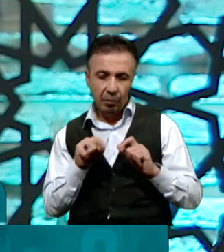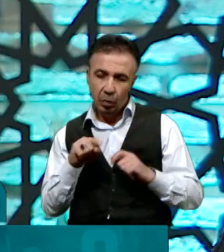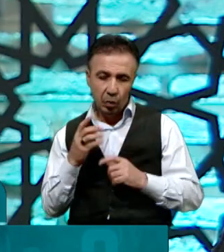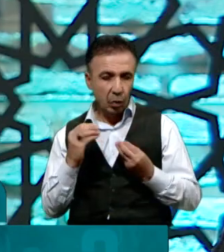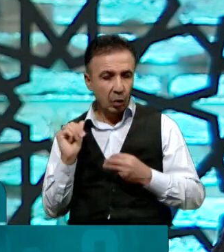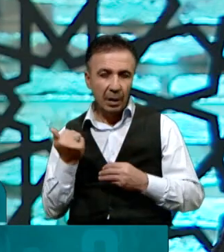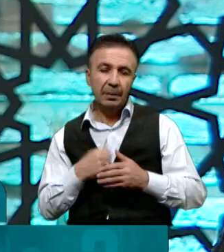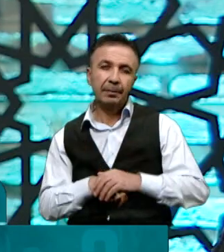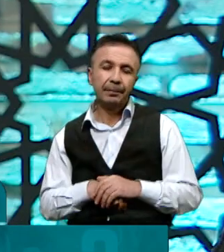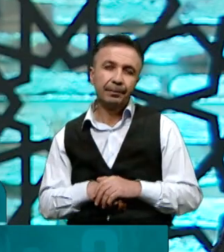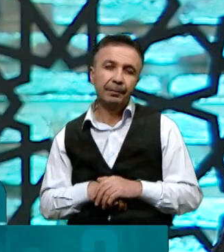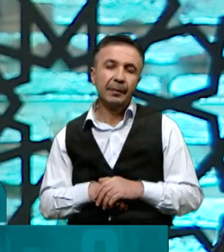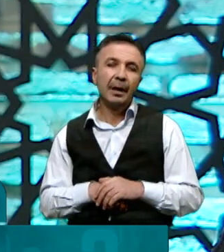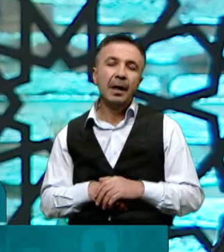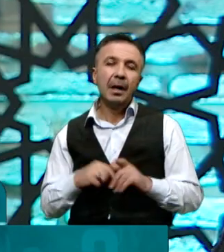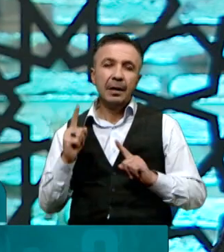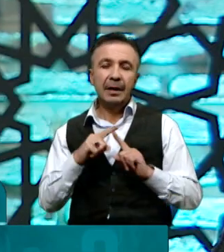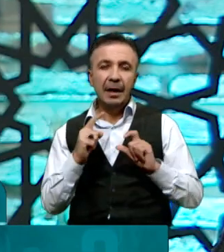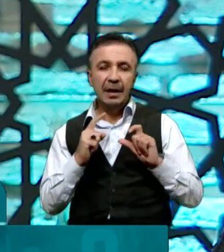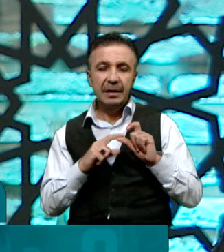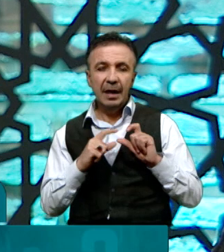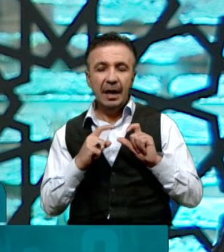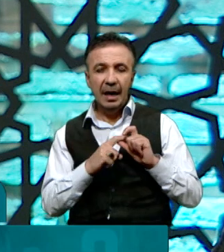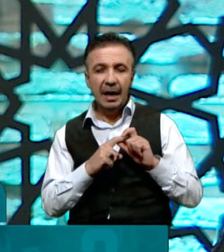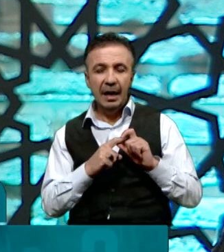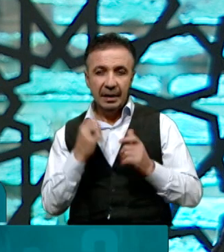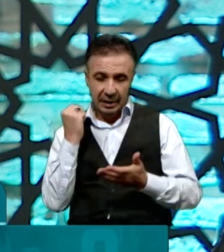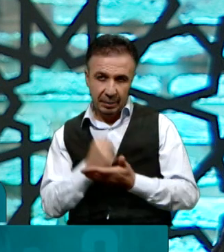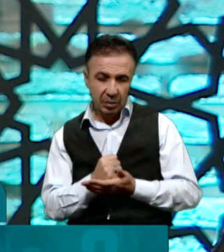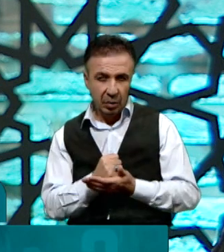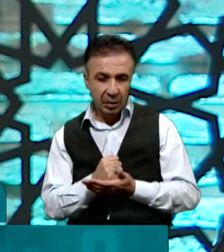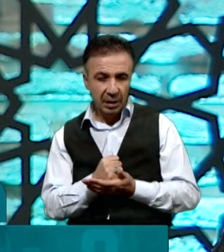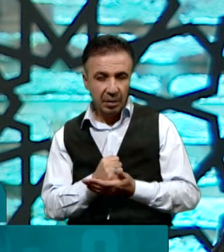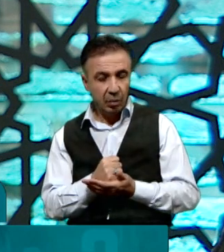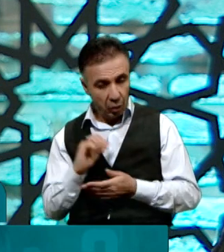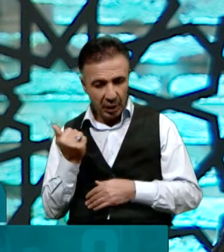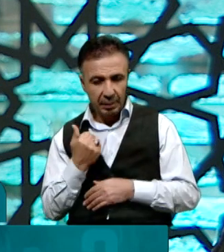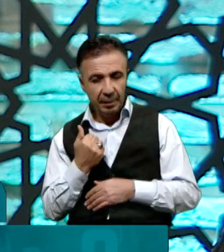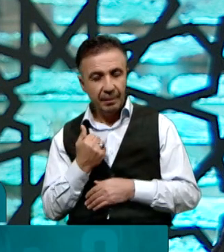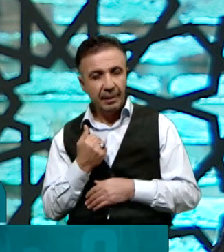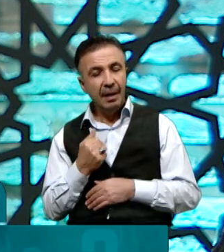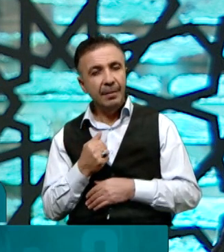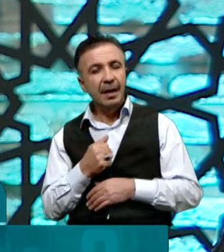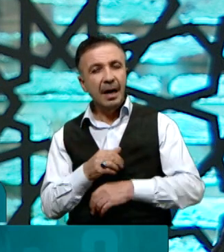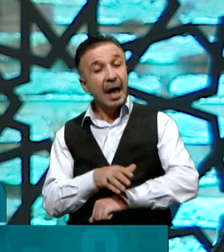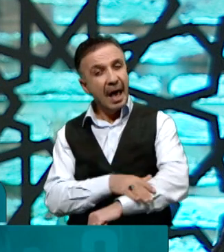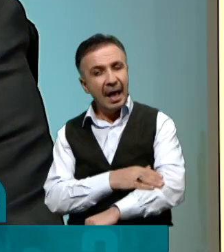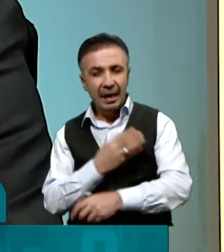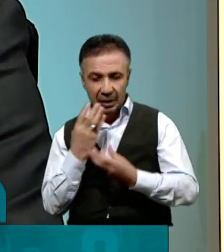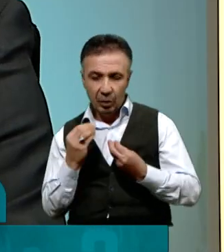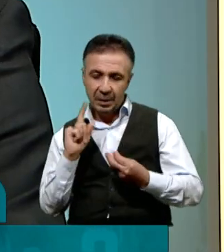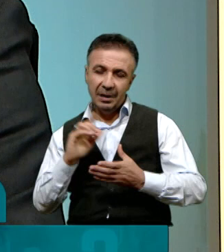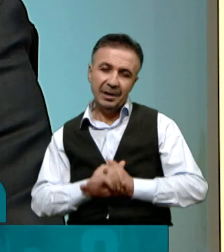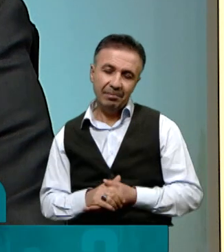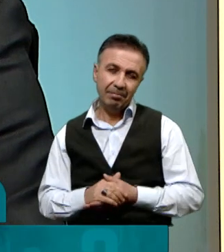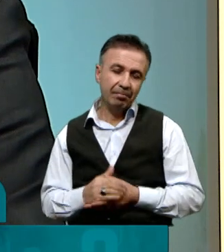TSE damgasını görsek bu bizim için yeterli midir? Yani? Hayır, helal diyelim. Helal de tabii, olması tabii, lazım. Helal var. Evet. Çünkü bir bakıma bizi